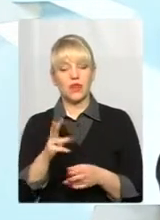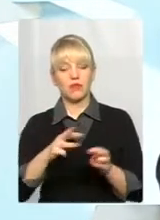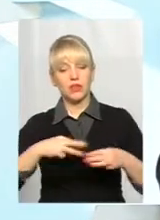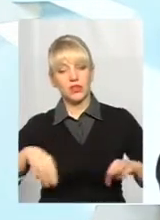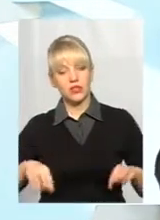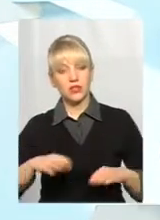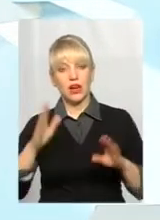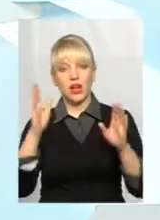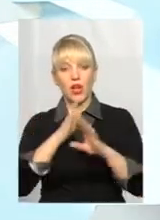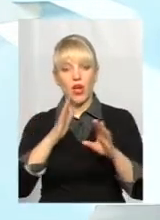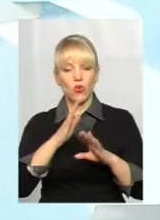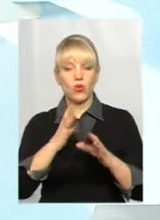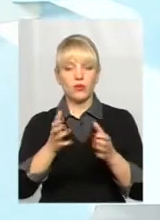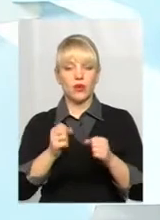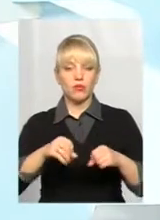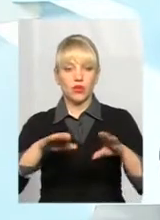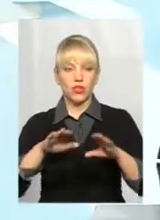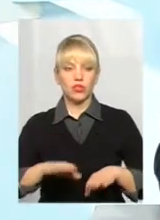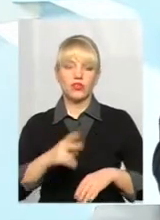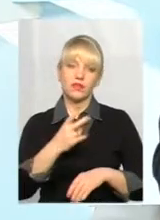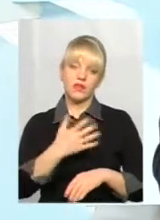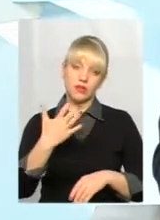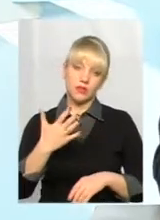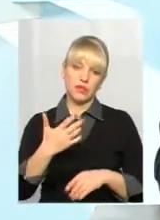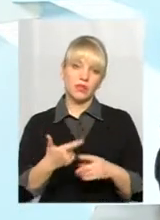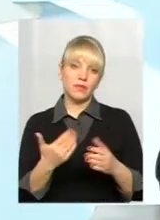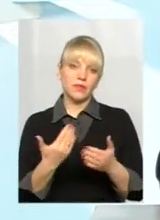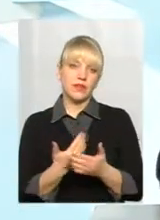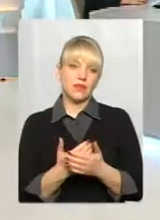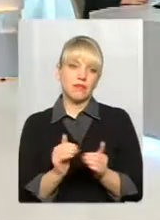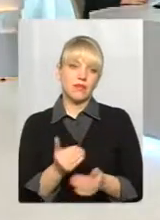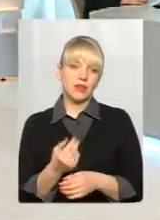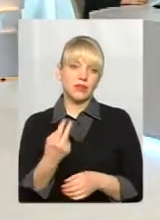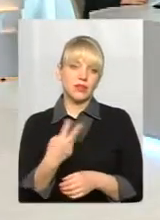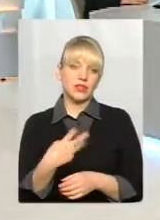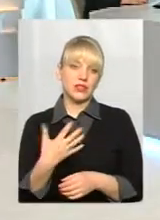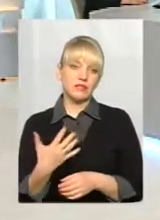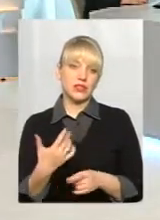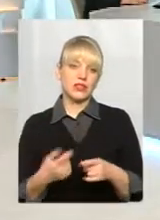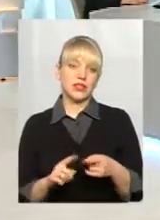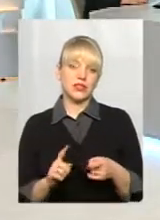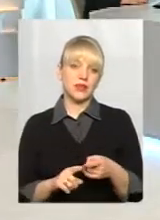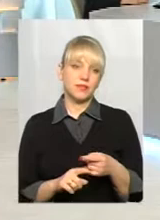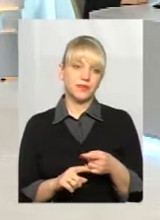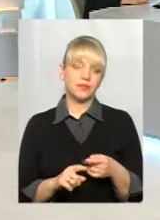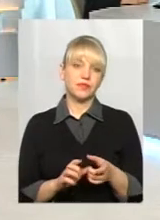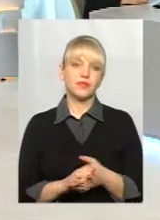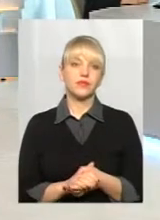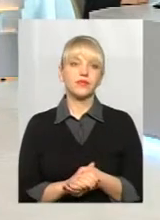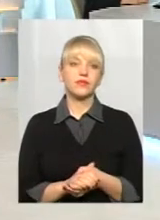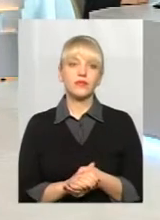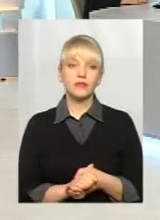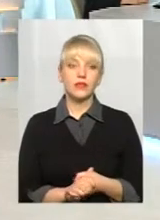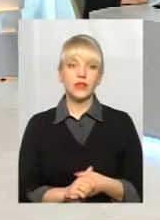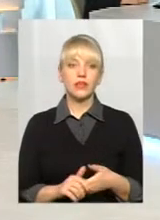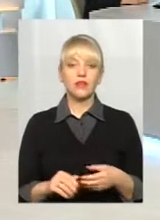екології прийме рішення, скільки терміну, від 25, максимум 35 днів в це вікно вставити